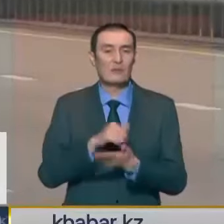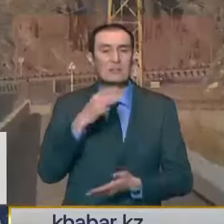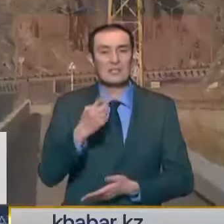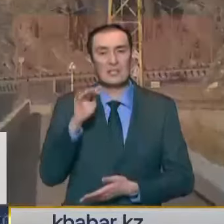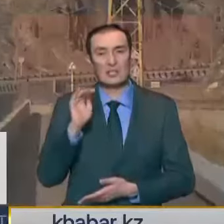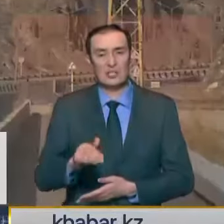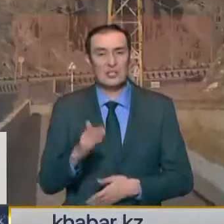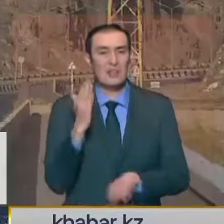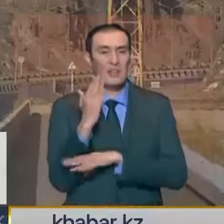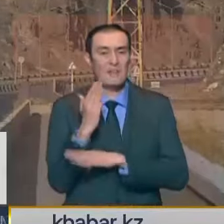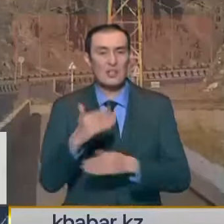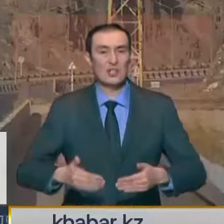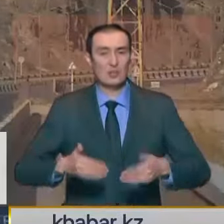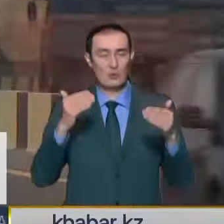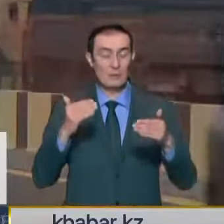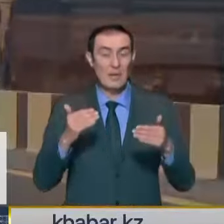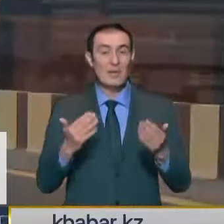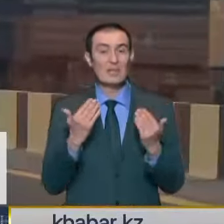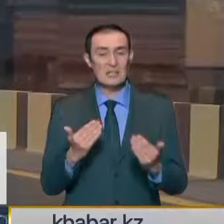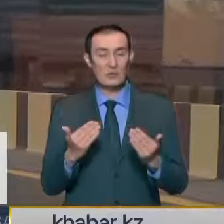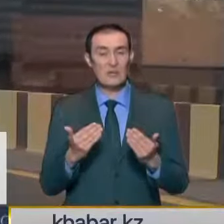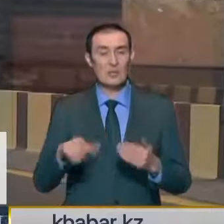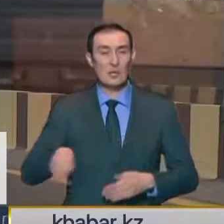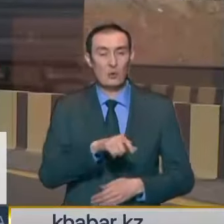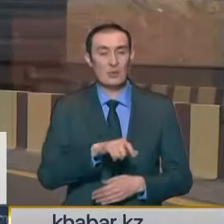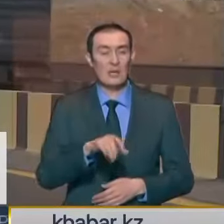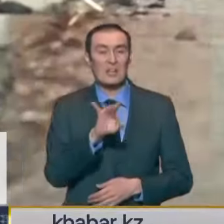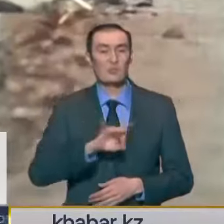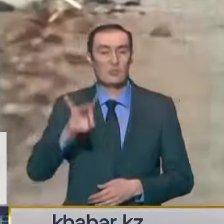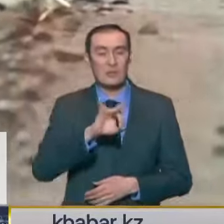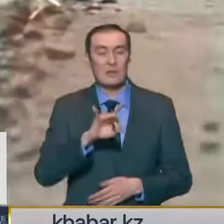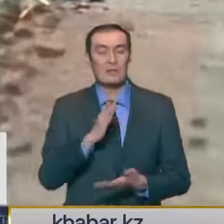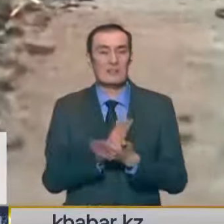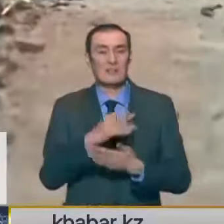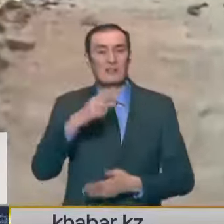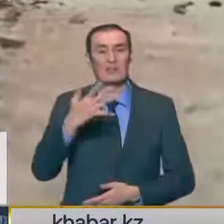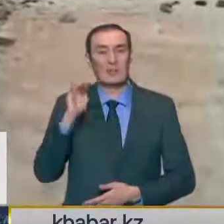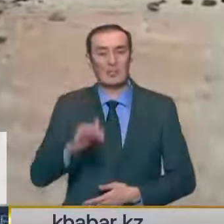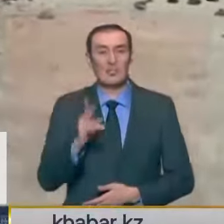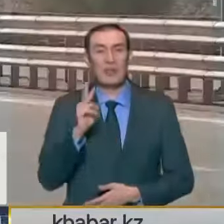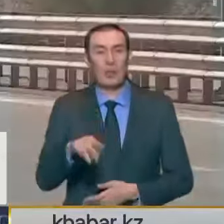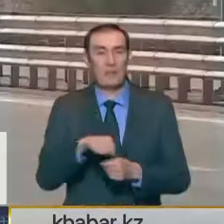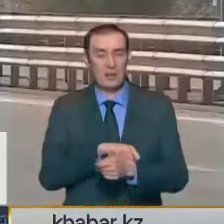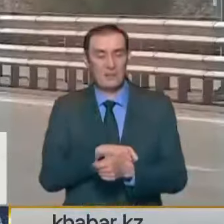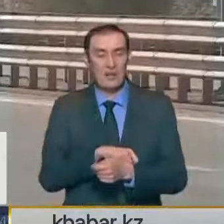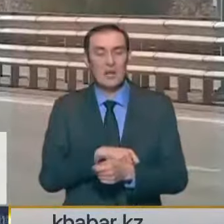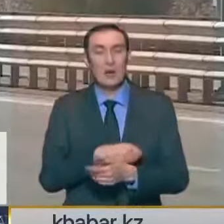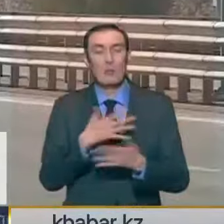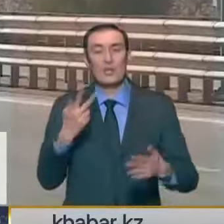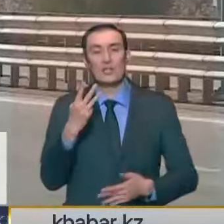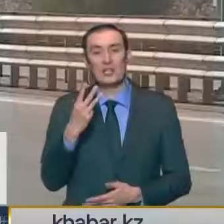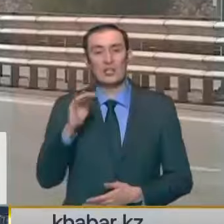31000 деревянных щитов на сегодня сеть дорог республиканского значения составляет 25.000 км Из них более